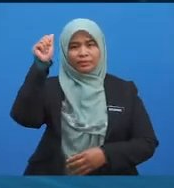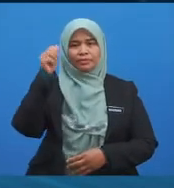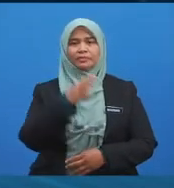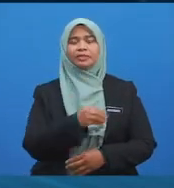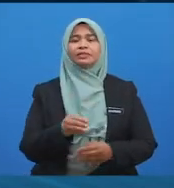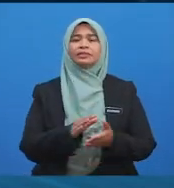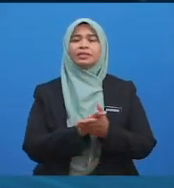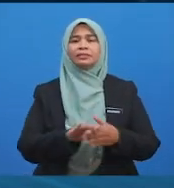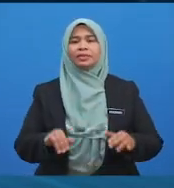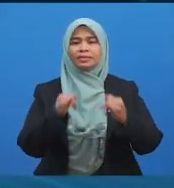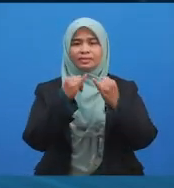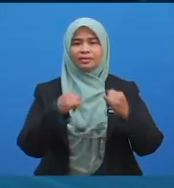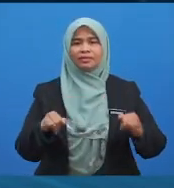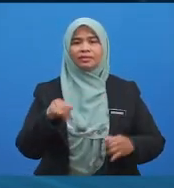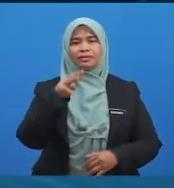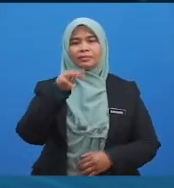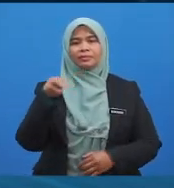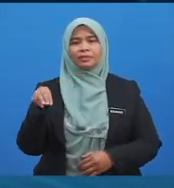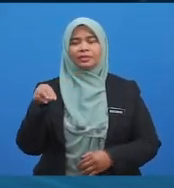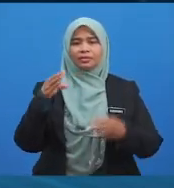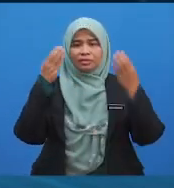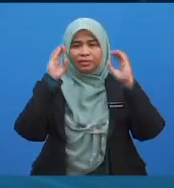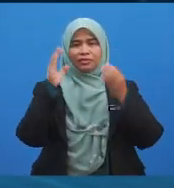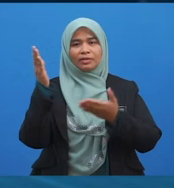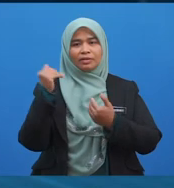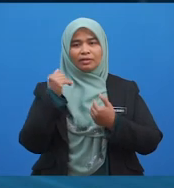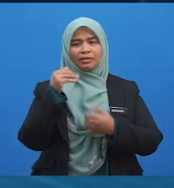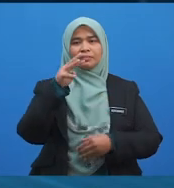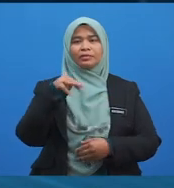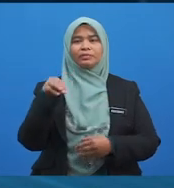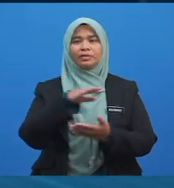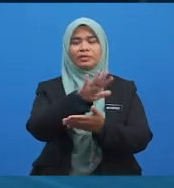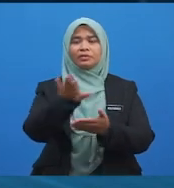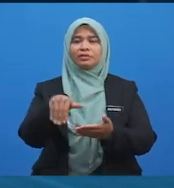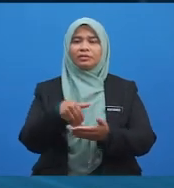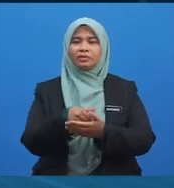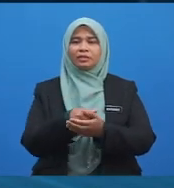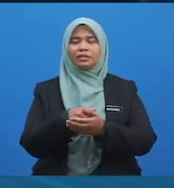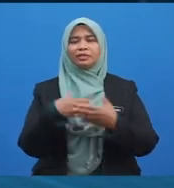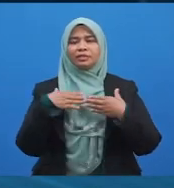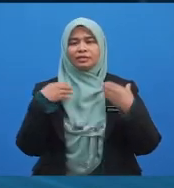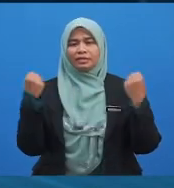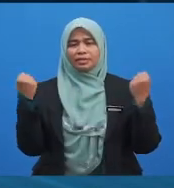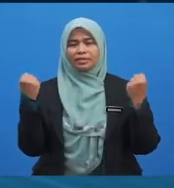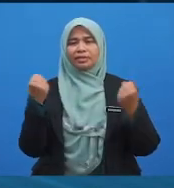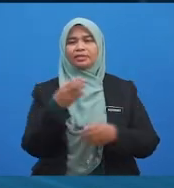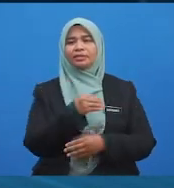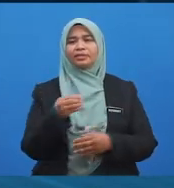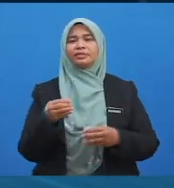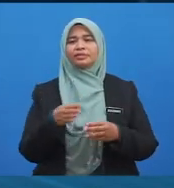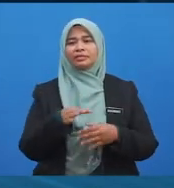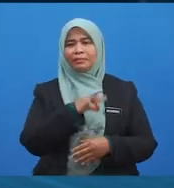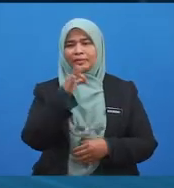Assalamualaikum dan selamat sejahtera murid-murid. Cikgu harap murid-murid semua berada dalam keadaan sihat dan